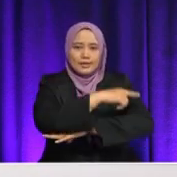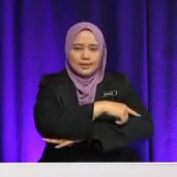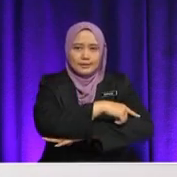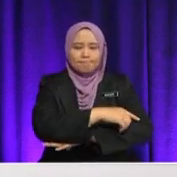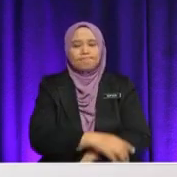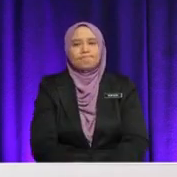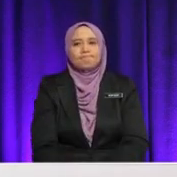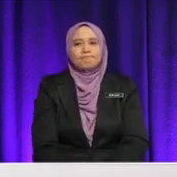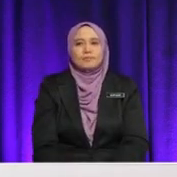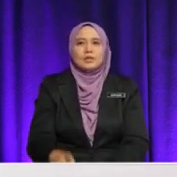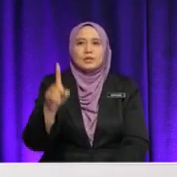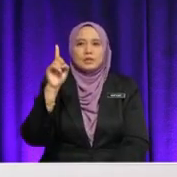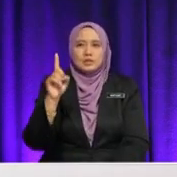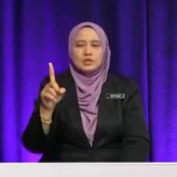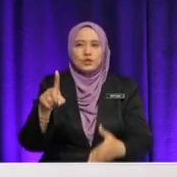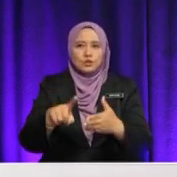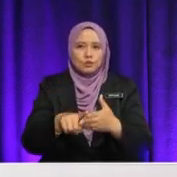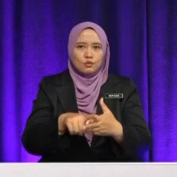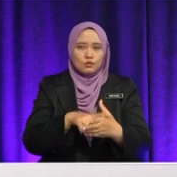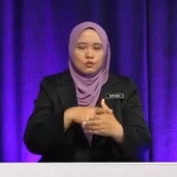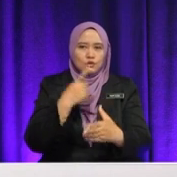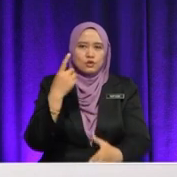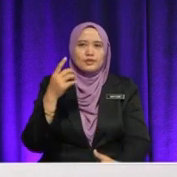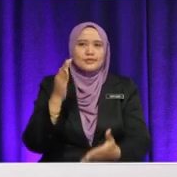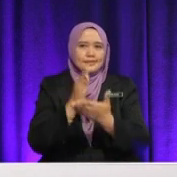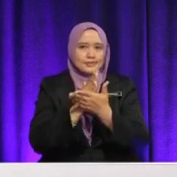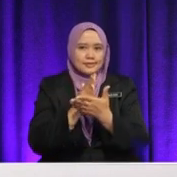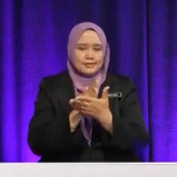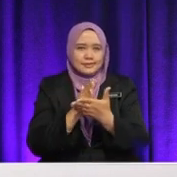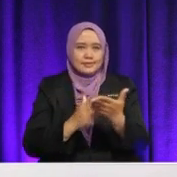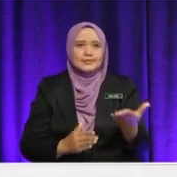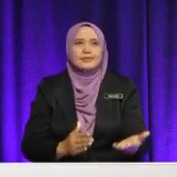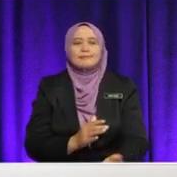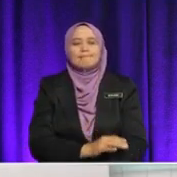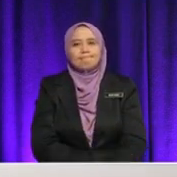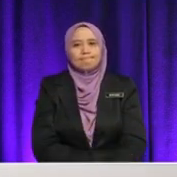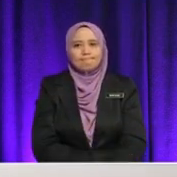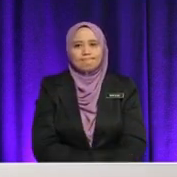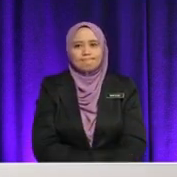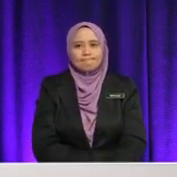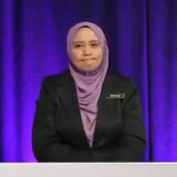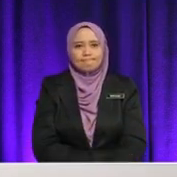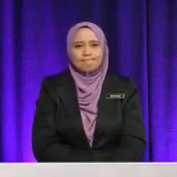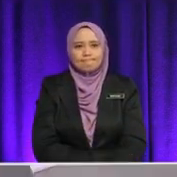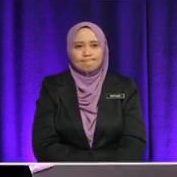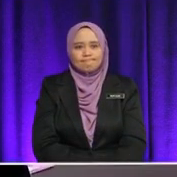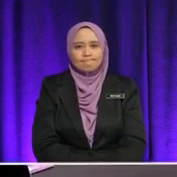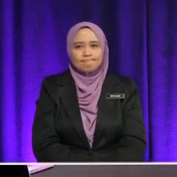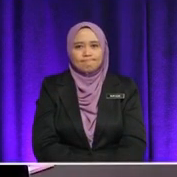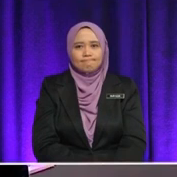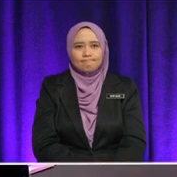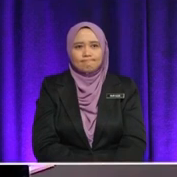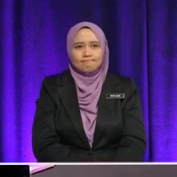tempo antara paling panjang dalam penerawangan dinegara kita Hai Aa kita boleh melangkahi muleh